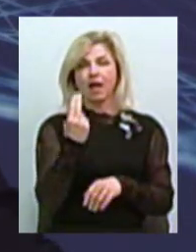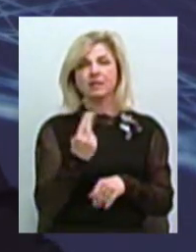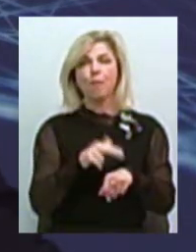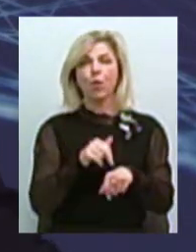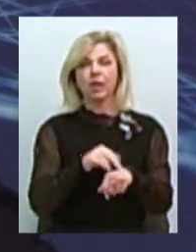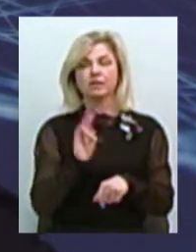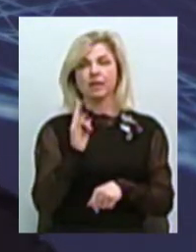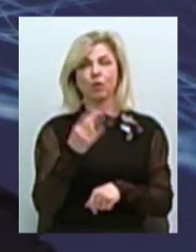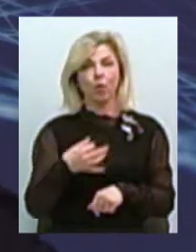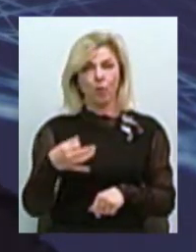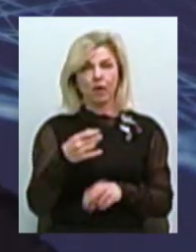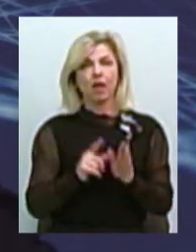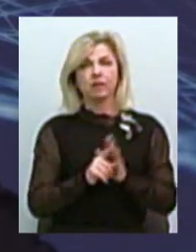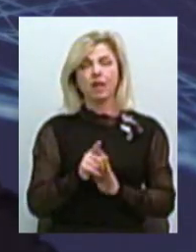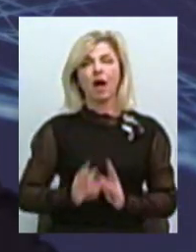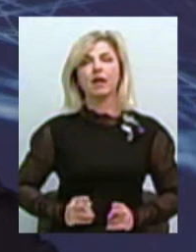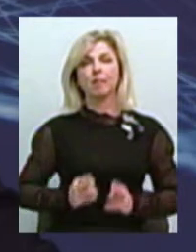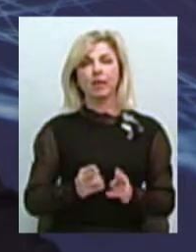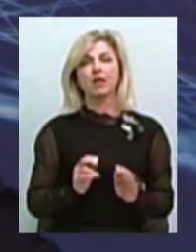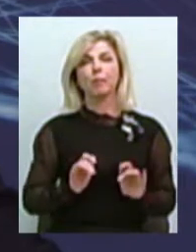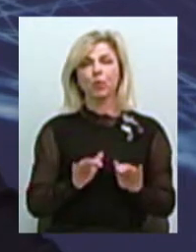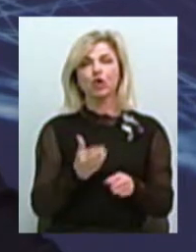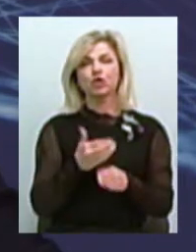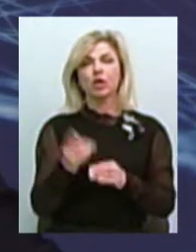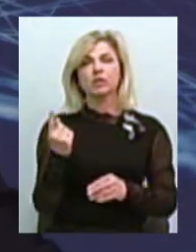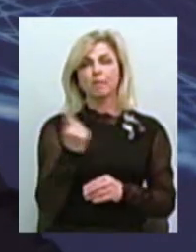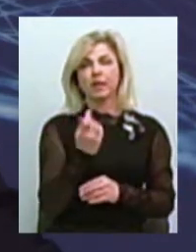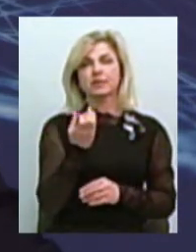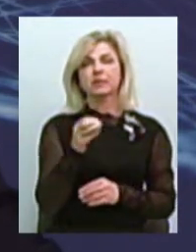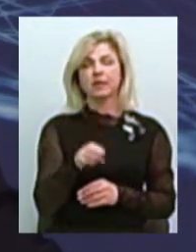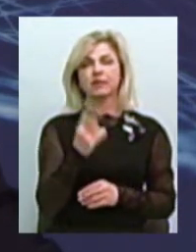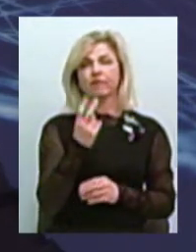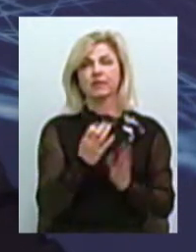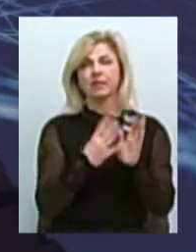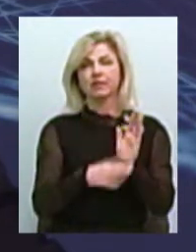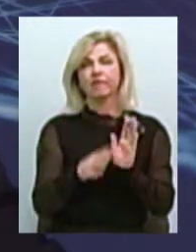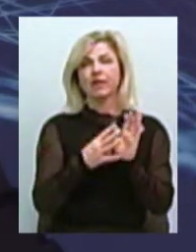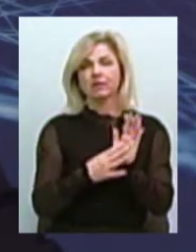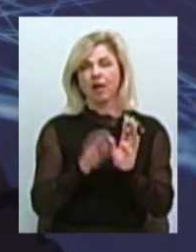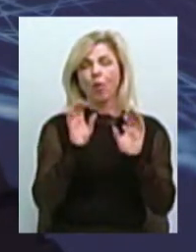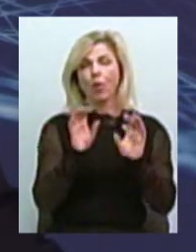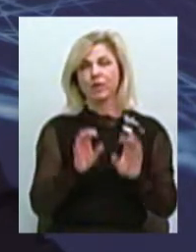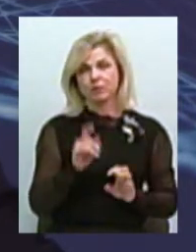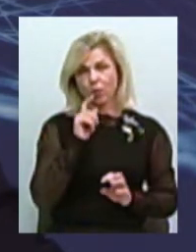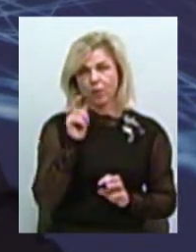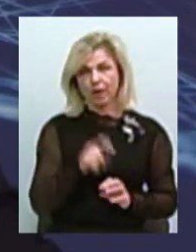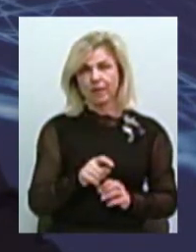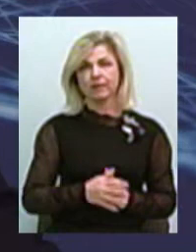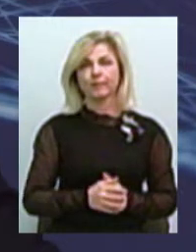області, розпочато кримінальне впровадження за частиною 1 статті 299